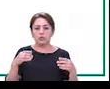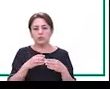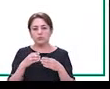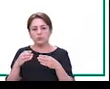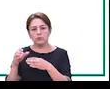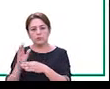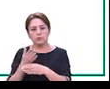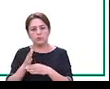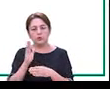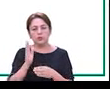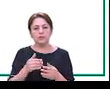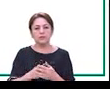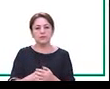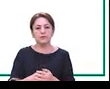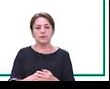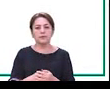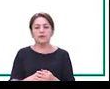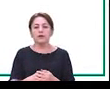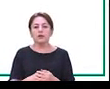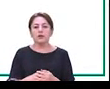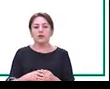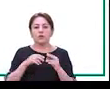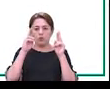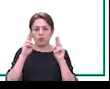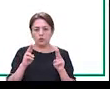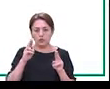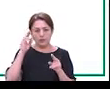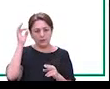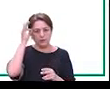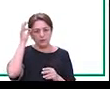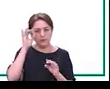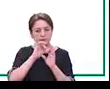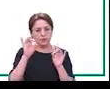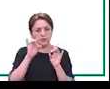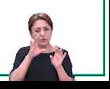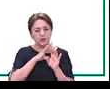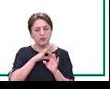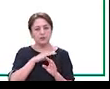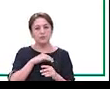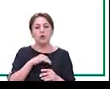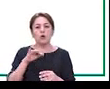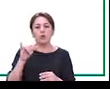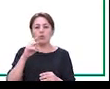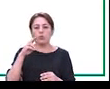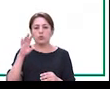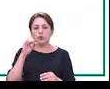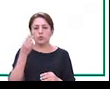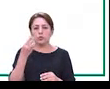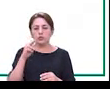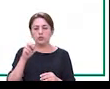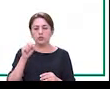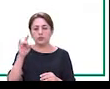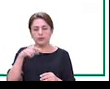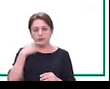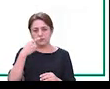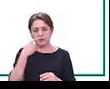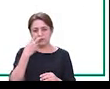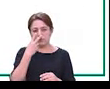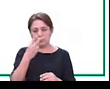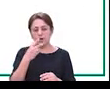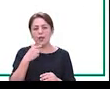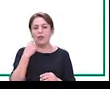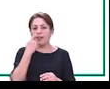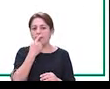bo'linadi? Yuqoridagi qoidada ham eslatib o'tgan edim. Undoshlar hosil bo'lish o'rniga ko'ra